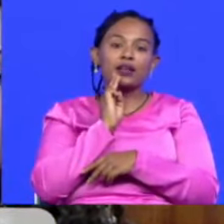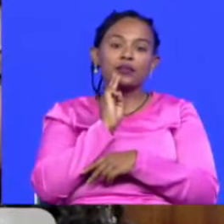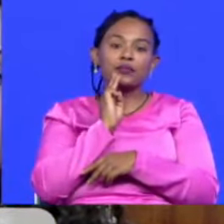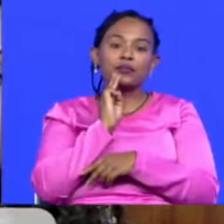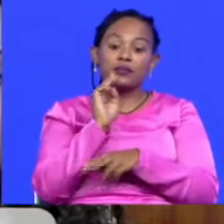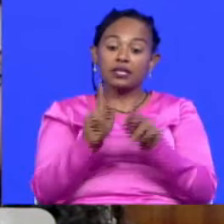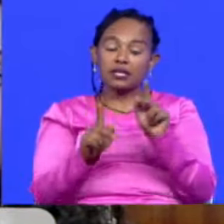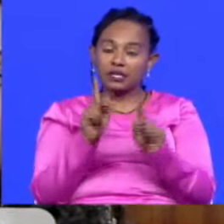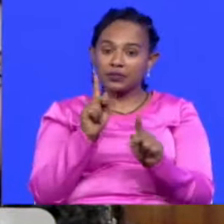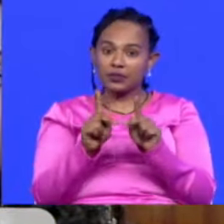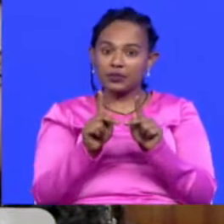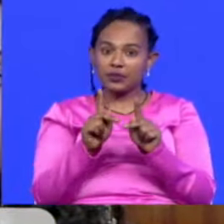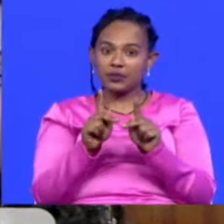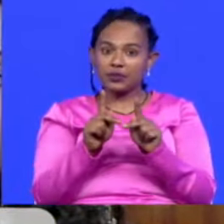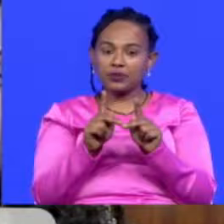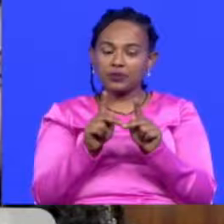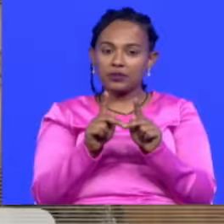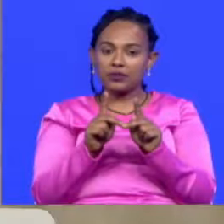ህዝብ